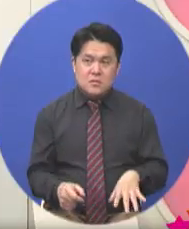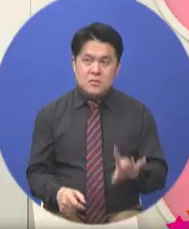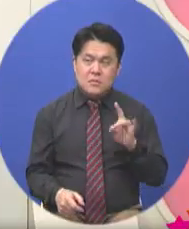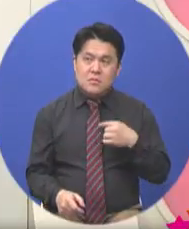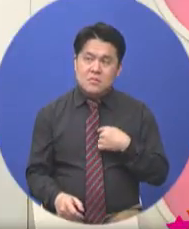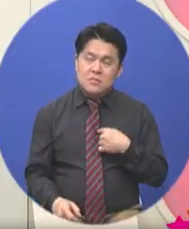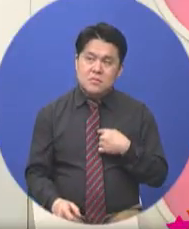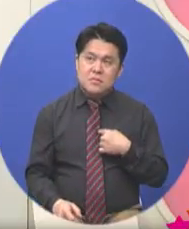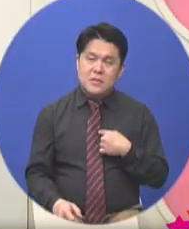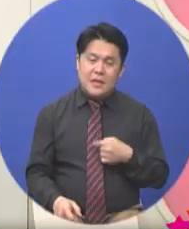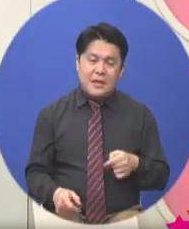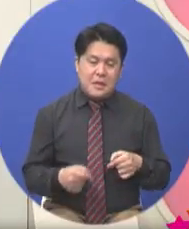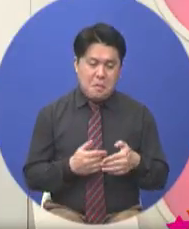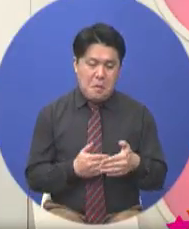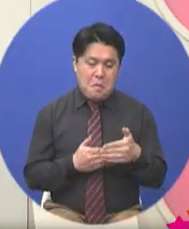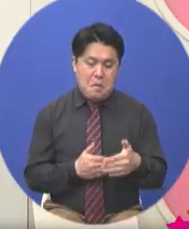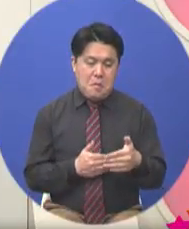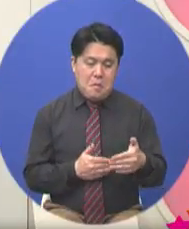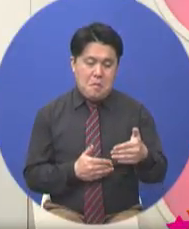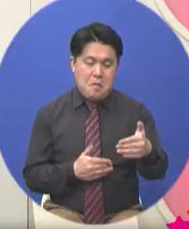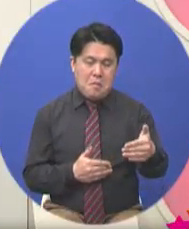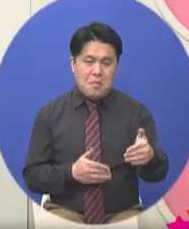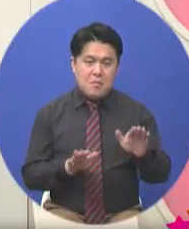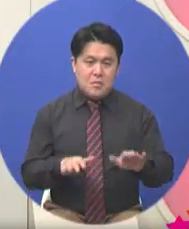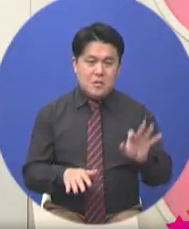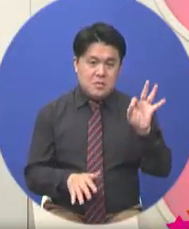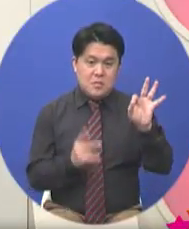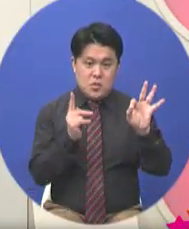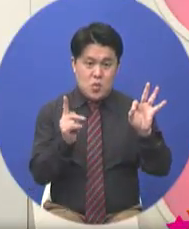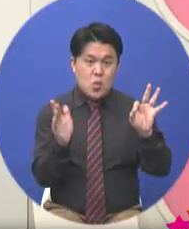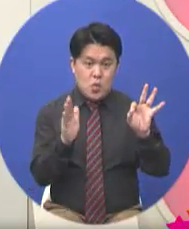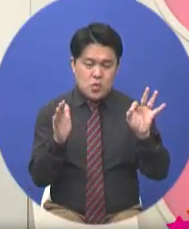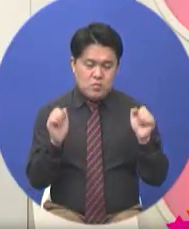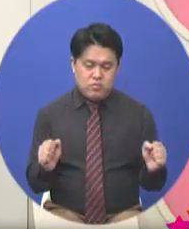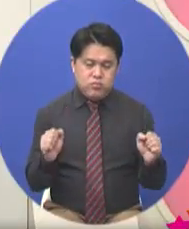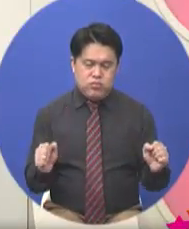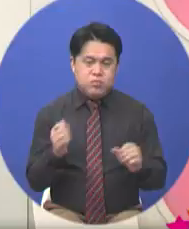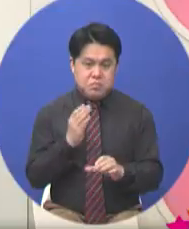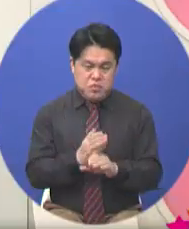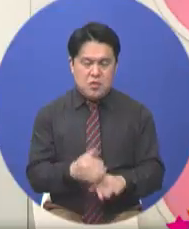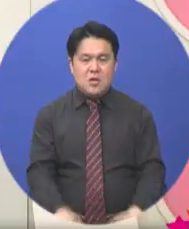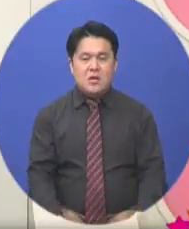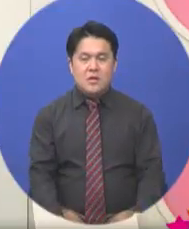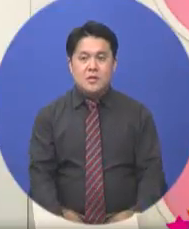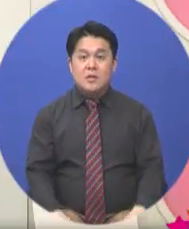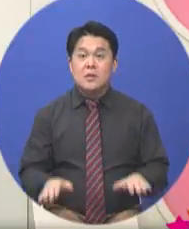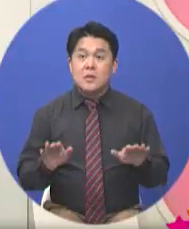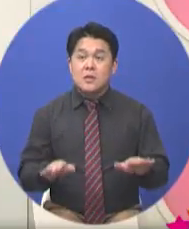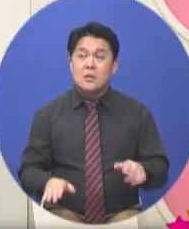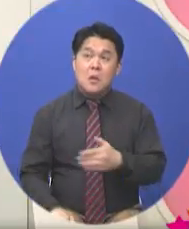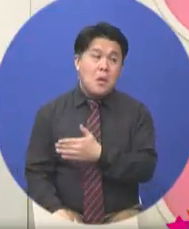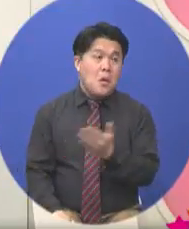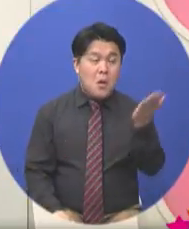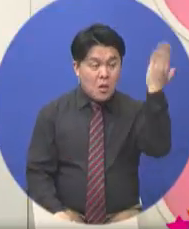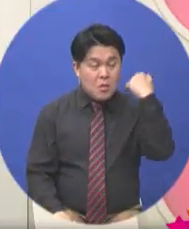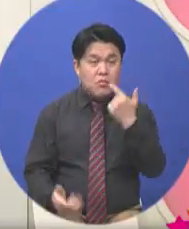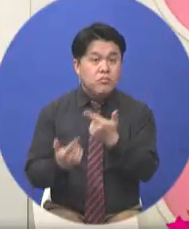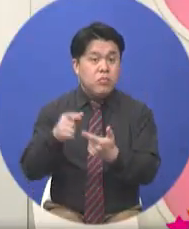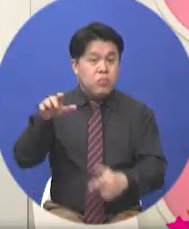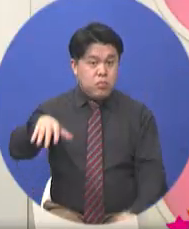뭐, 조금도 조금 늘려가지고 이제 10km 뛰거든요. 지금 10km 뛰세요. 예, 10km 뛰는데 요번에 네. 그